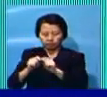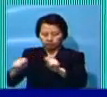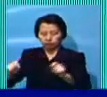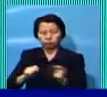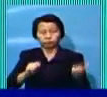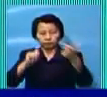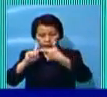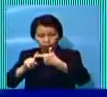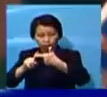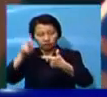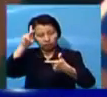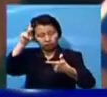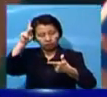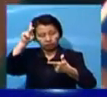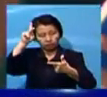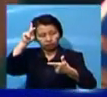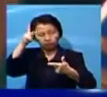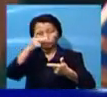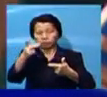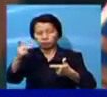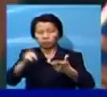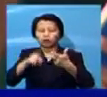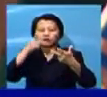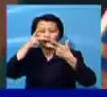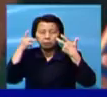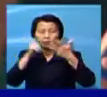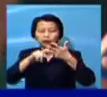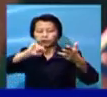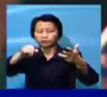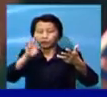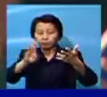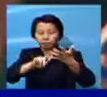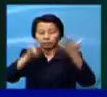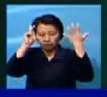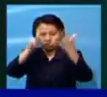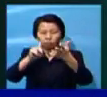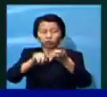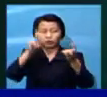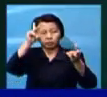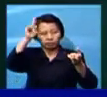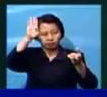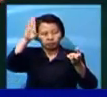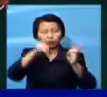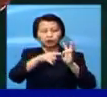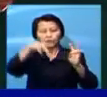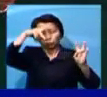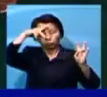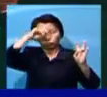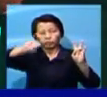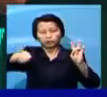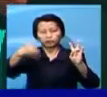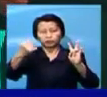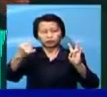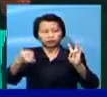asnya Kota Kinabalu kuing Johor Bu Kuantan kotau dan Putrajaya